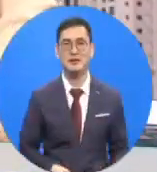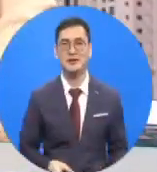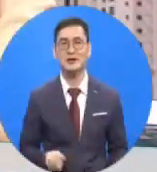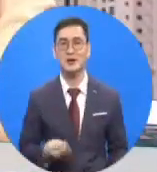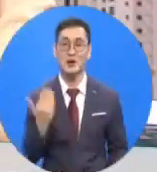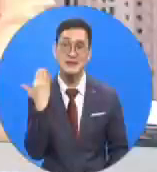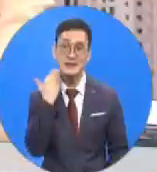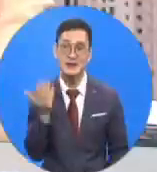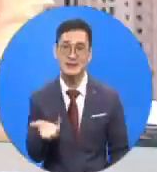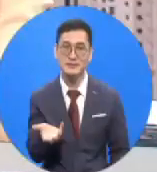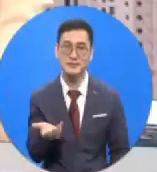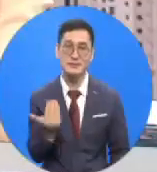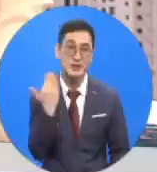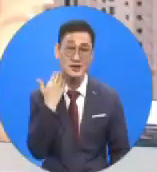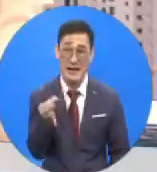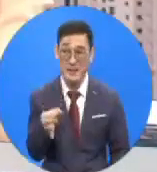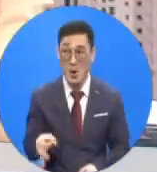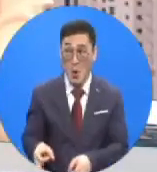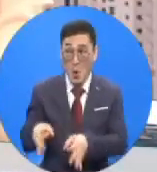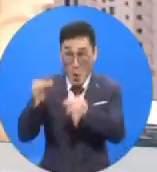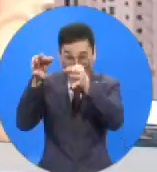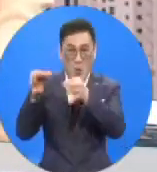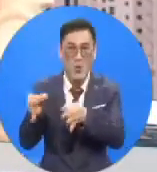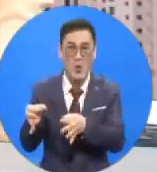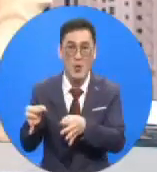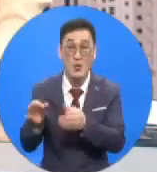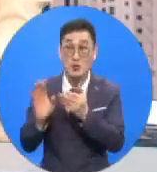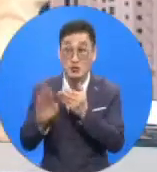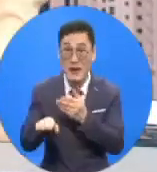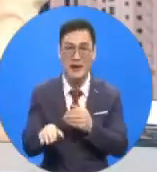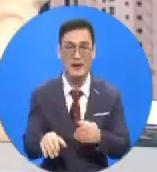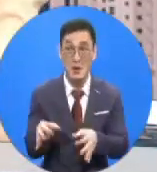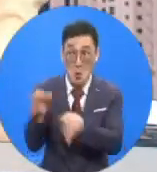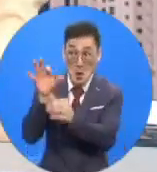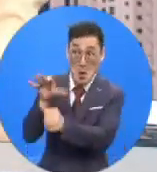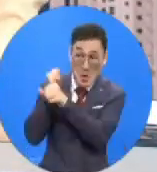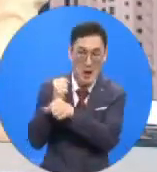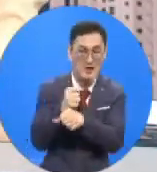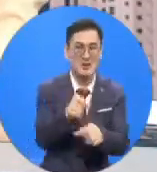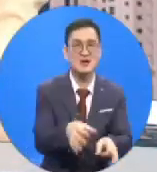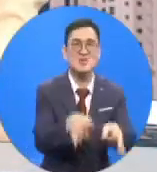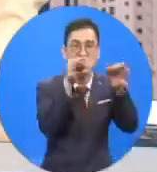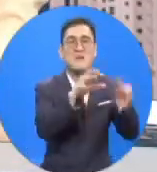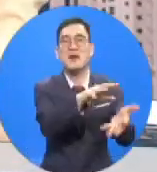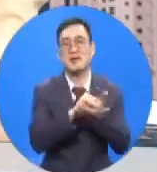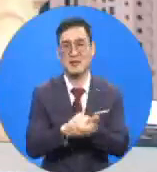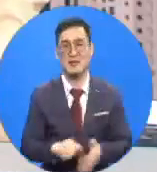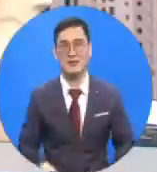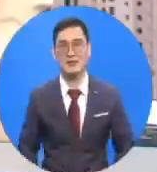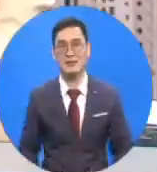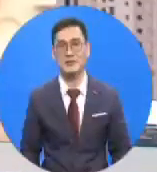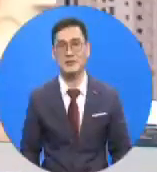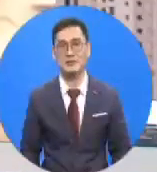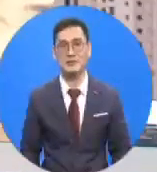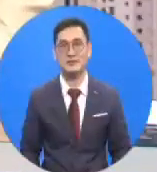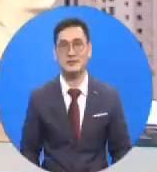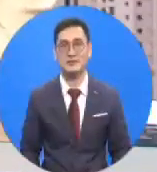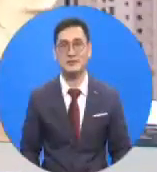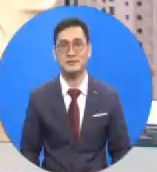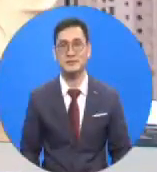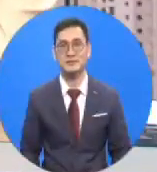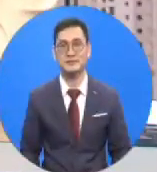제안 법이 제안 거 부터 발휘하고 이런 것들이 논란이 되고 있는 것 같습니까 통로가 아니에요 근데 지금이 20억 짜리 아파트가